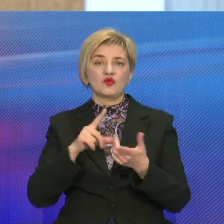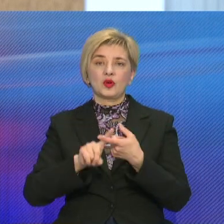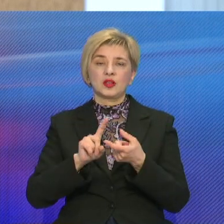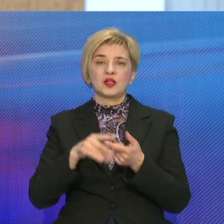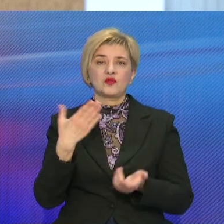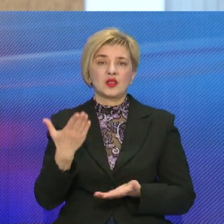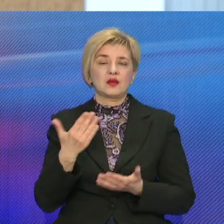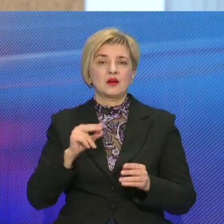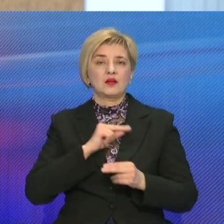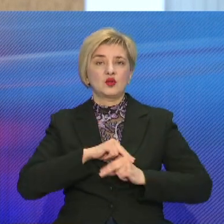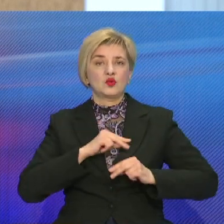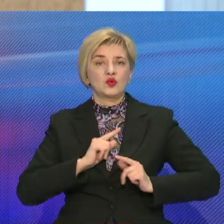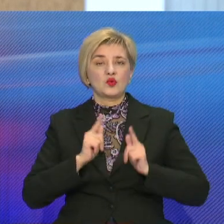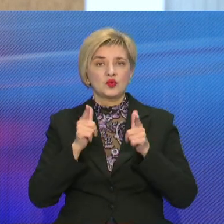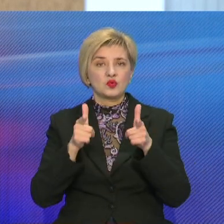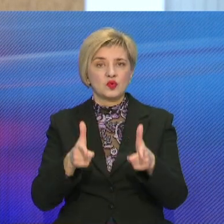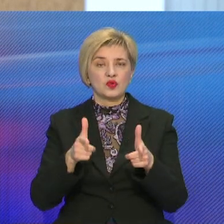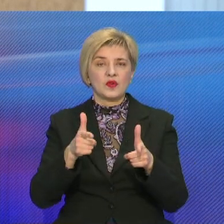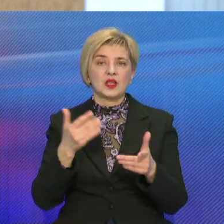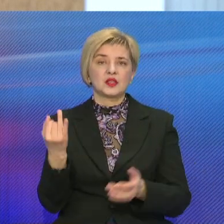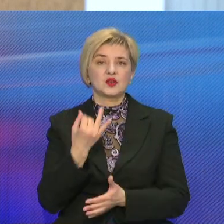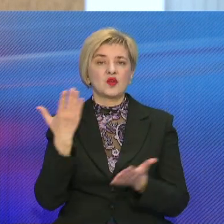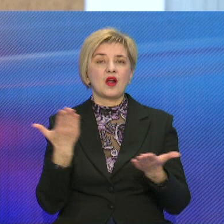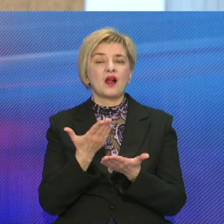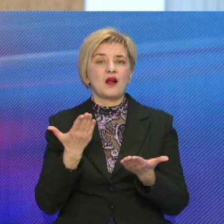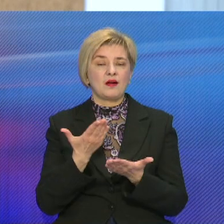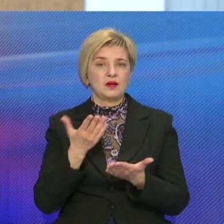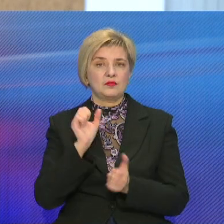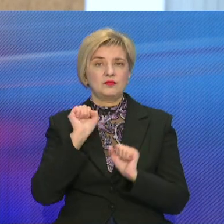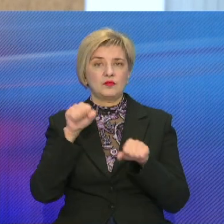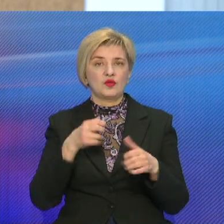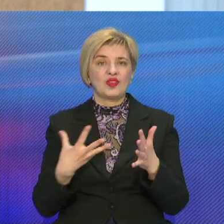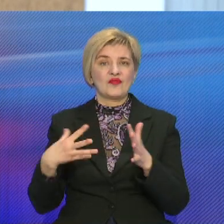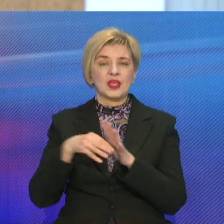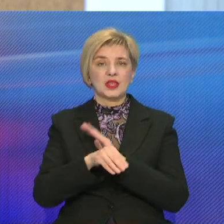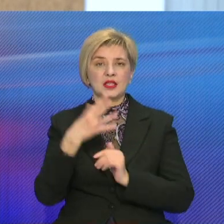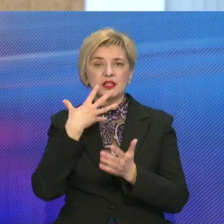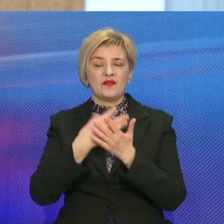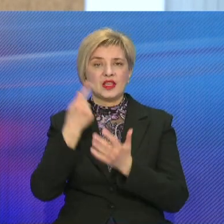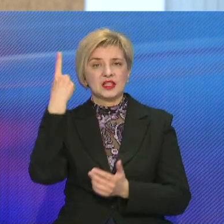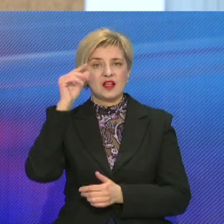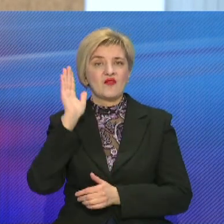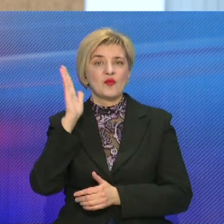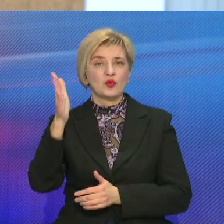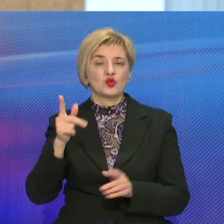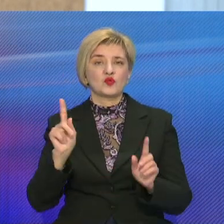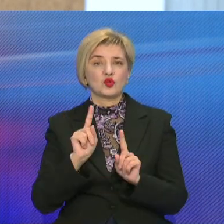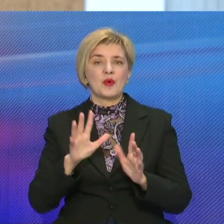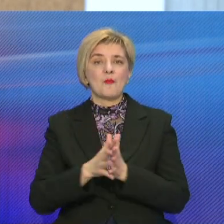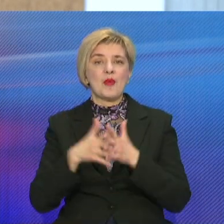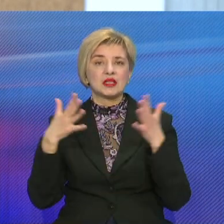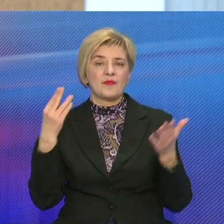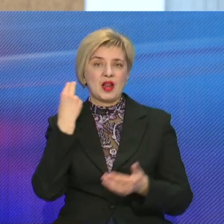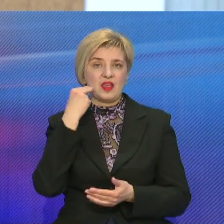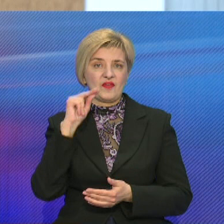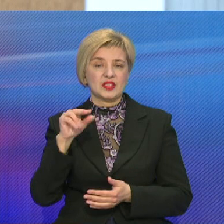трудоустройства. Ребят интересует, каким образом они могут внедрить свои знания в будущем, для того, чтобы максимально эффективно